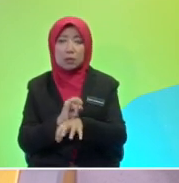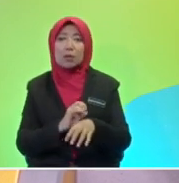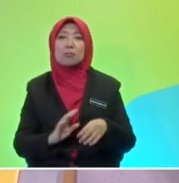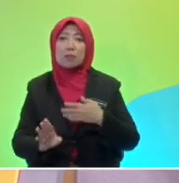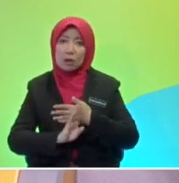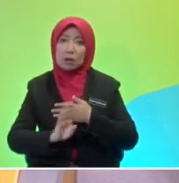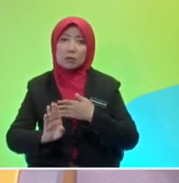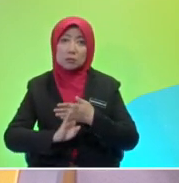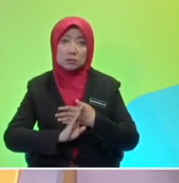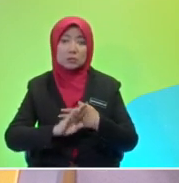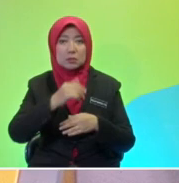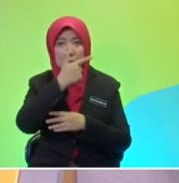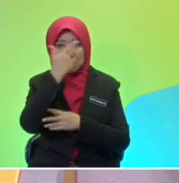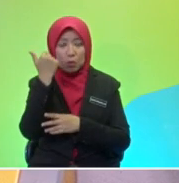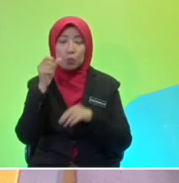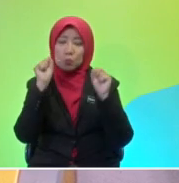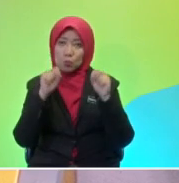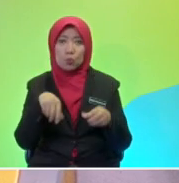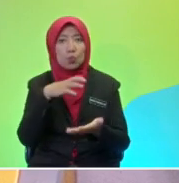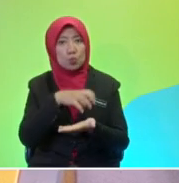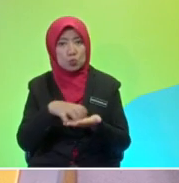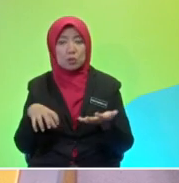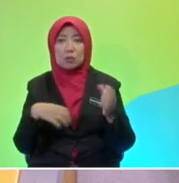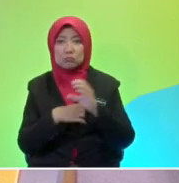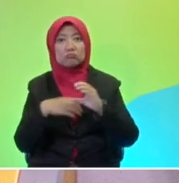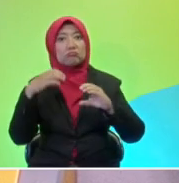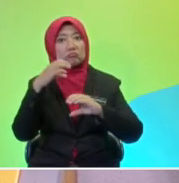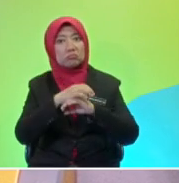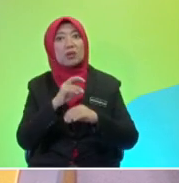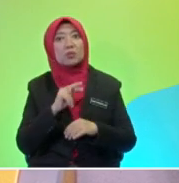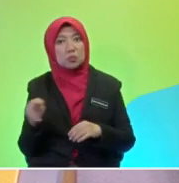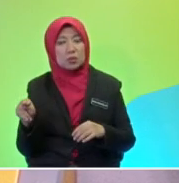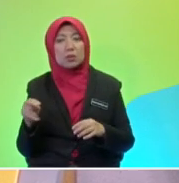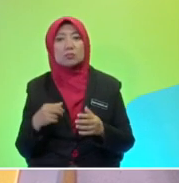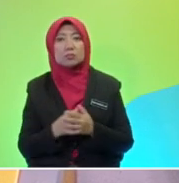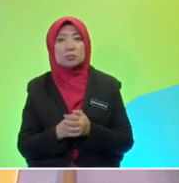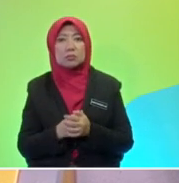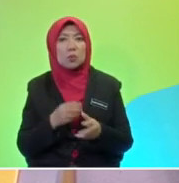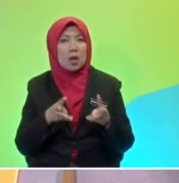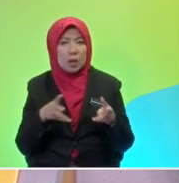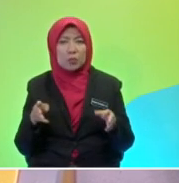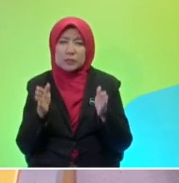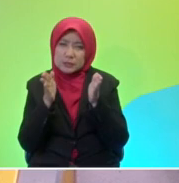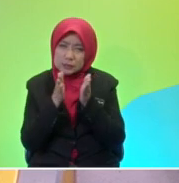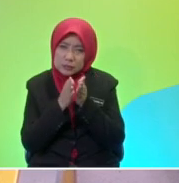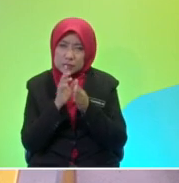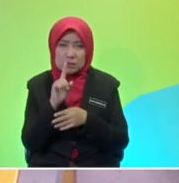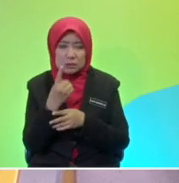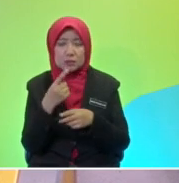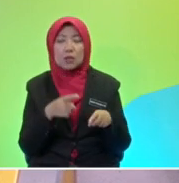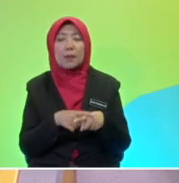kita hilang boleh meruntuh ke satu bangunan wah yang kecil itu boleh meruntuhkan satu bangunan